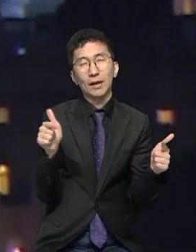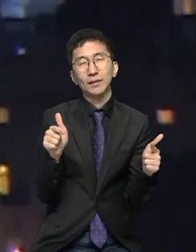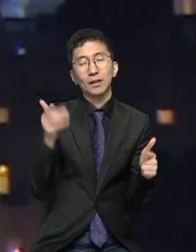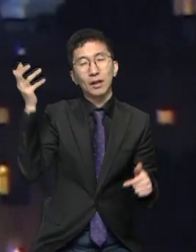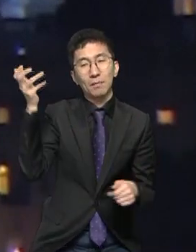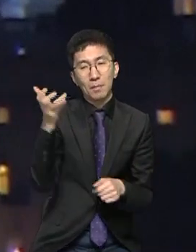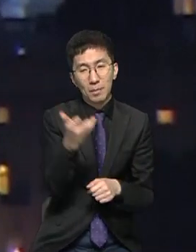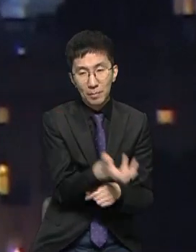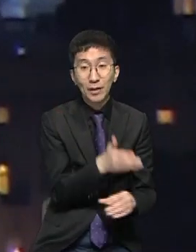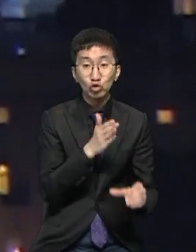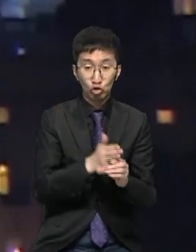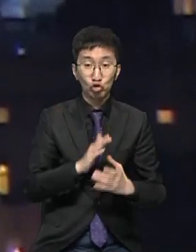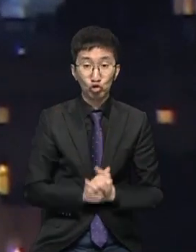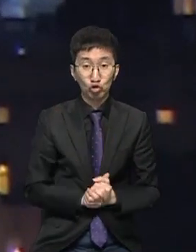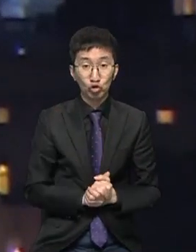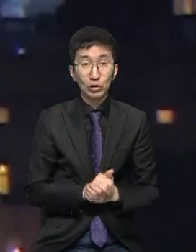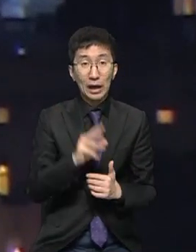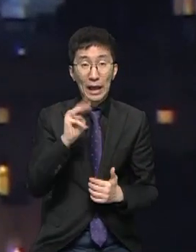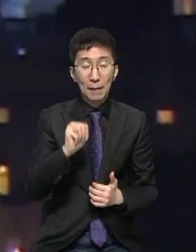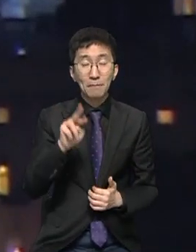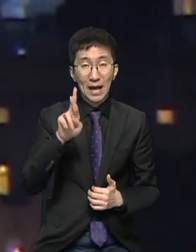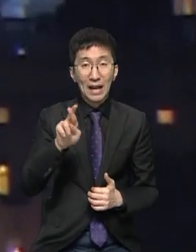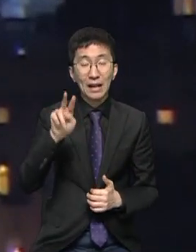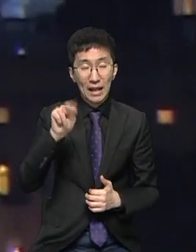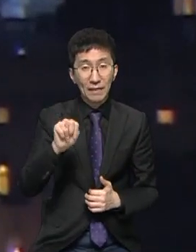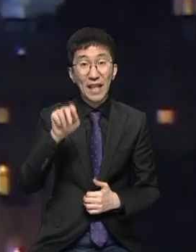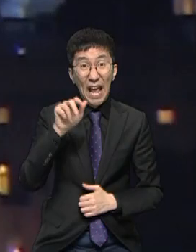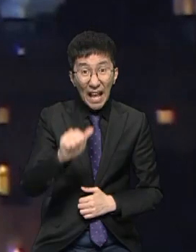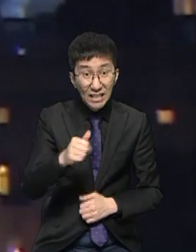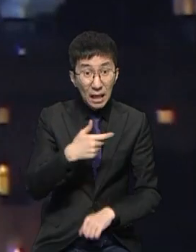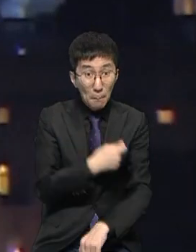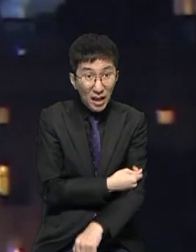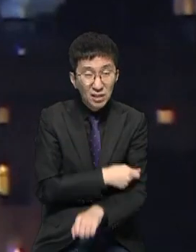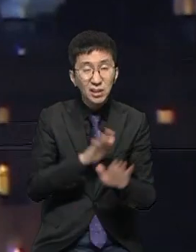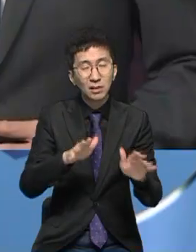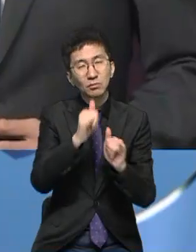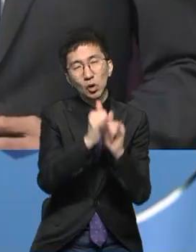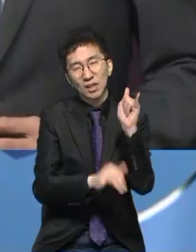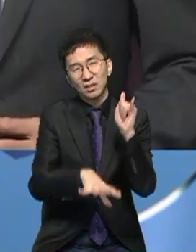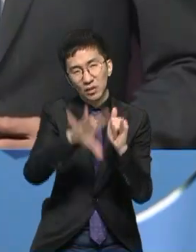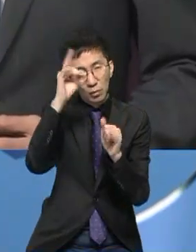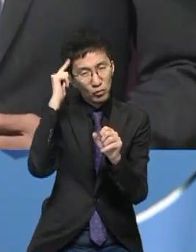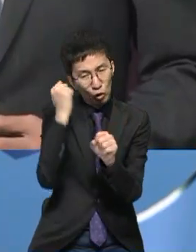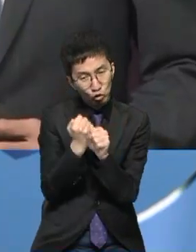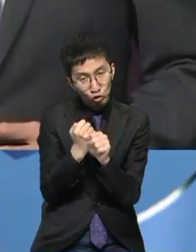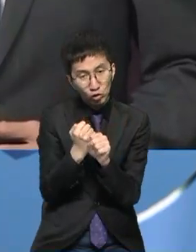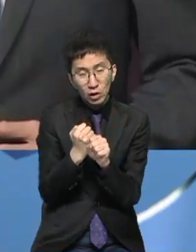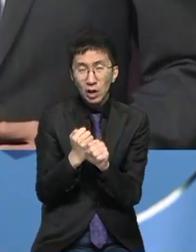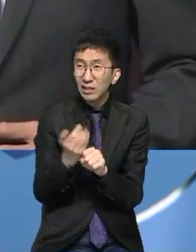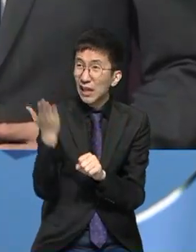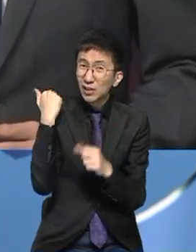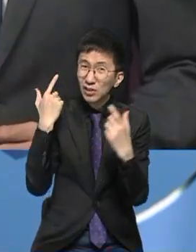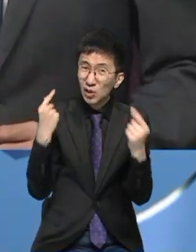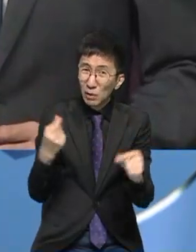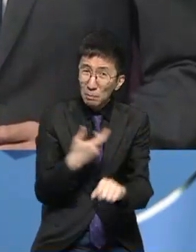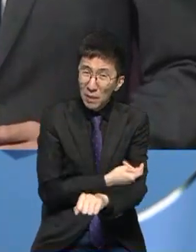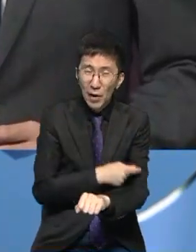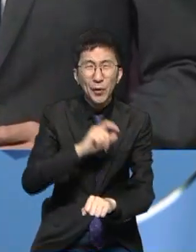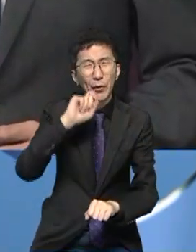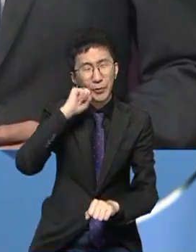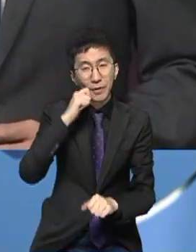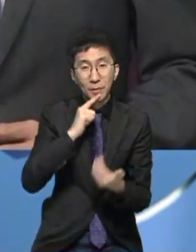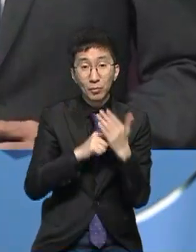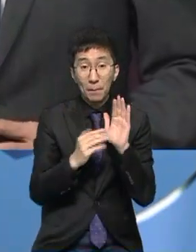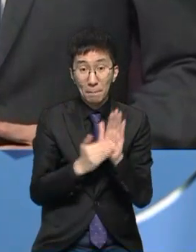보니 기존 백신만큼 연구가 충분하지 않다는 점이 걸림돌이었습니다. 전문가들이 가장 우려했던 건 아주